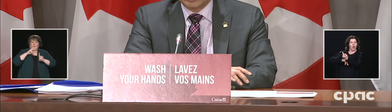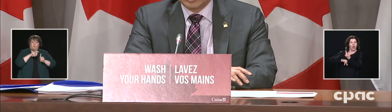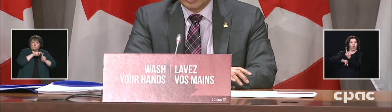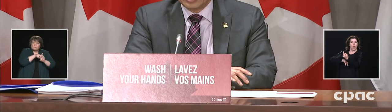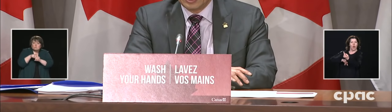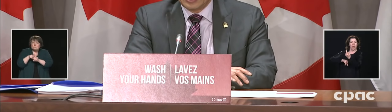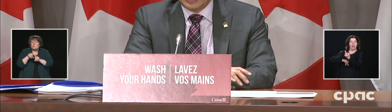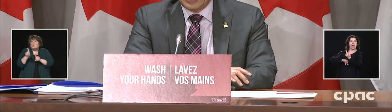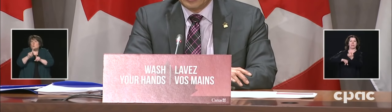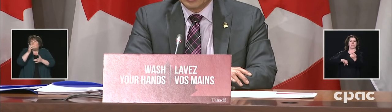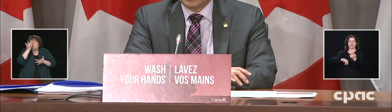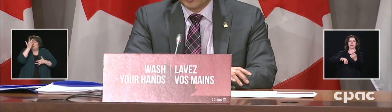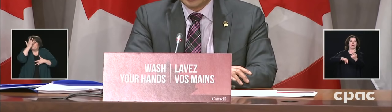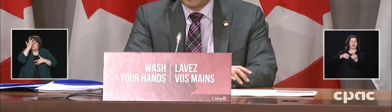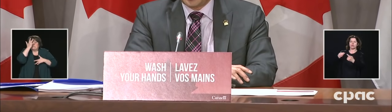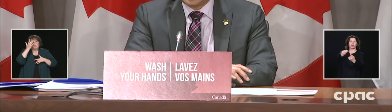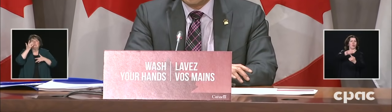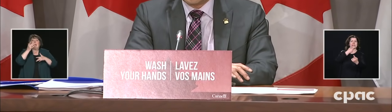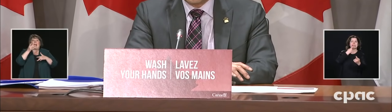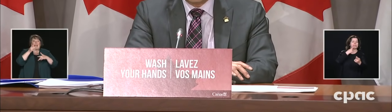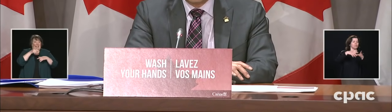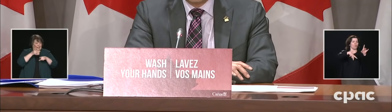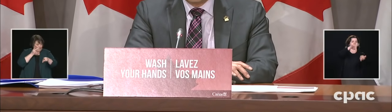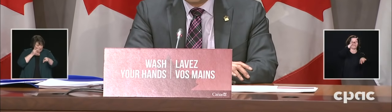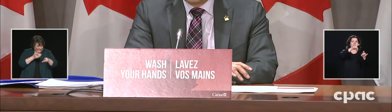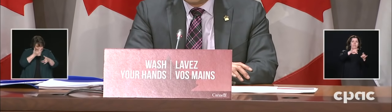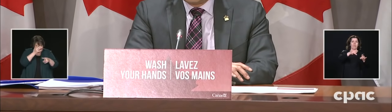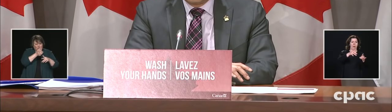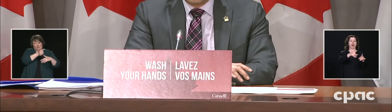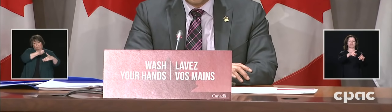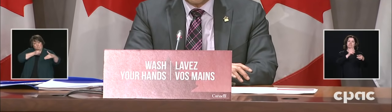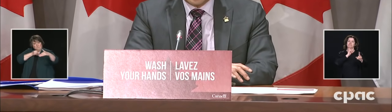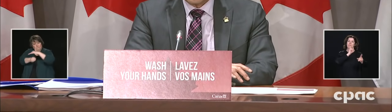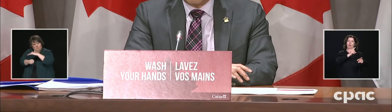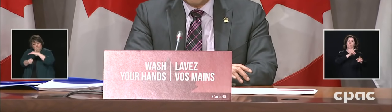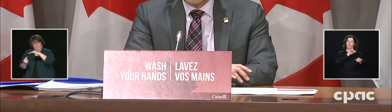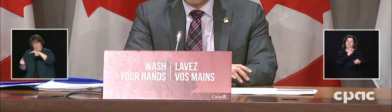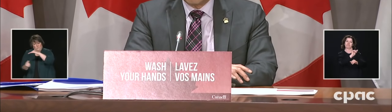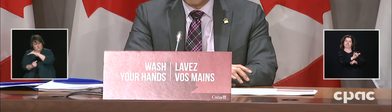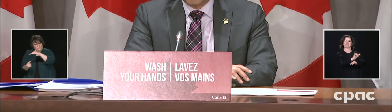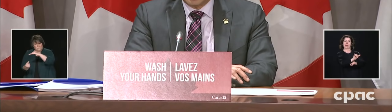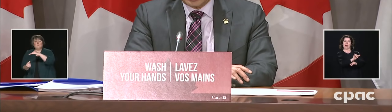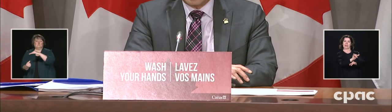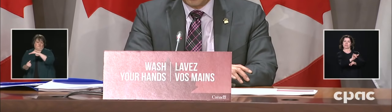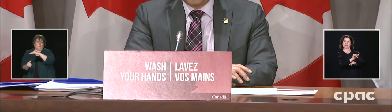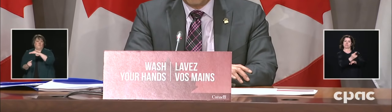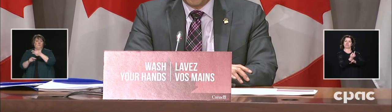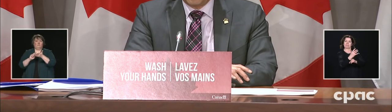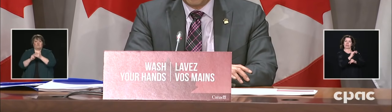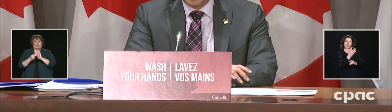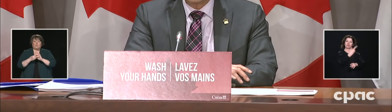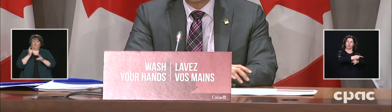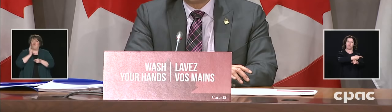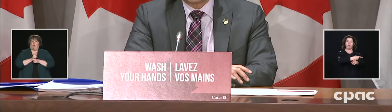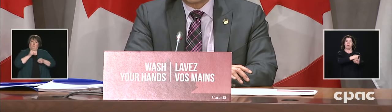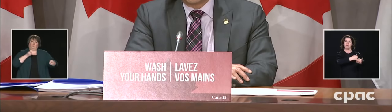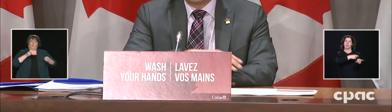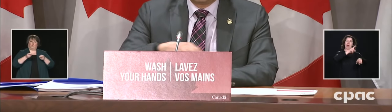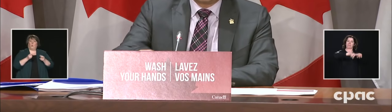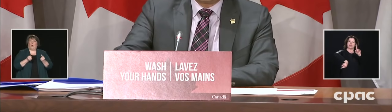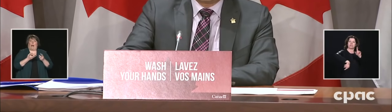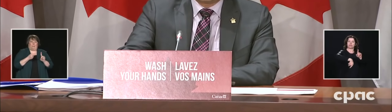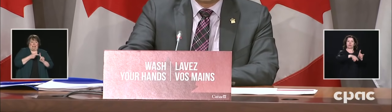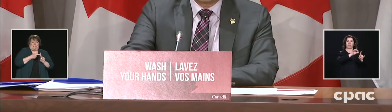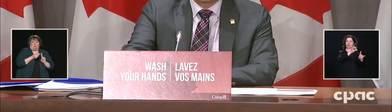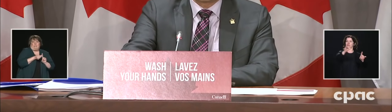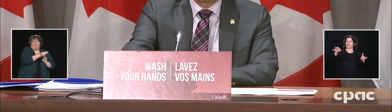en quarantaine aident à réduire la moyenne de cas qui propage l'infection aux autres à un peu plus d'une personne.